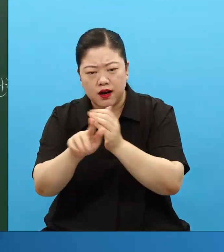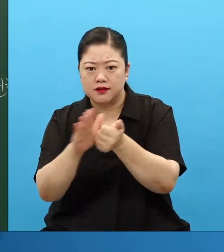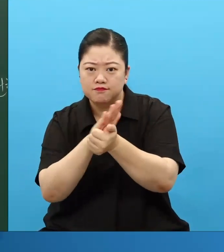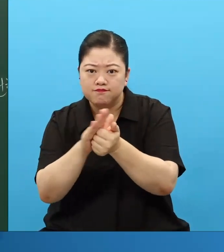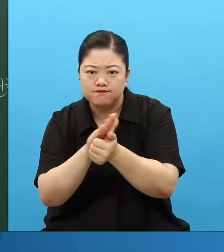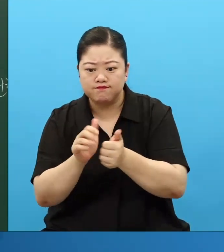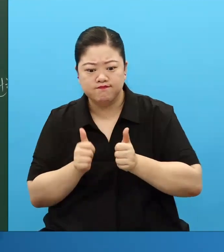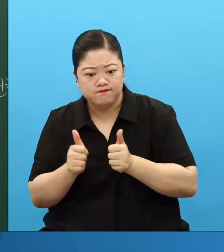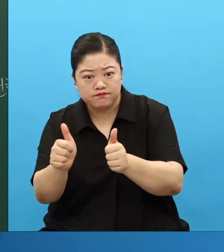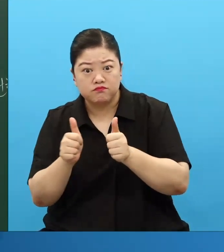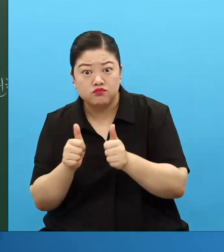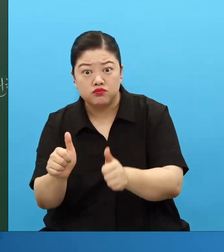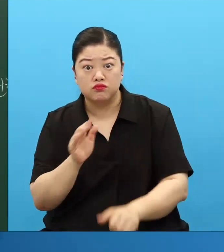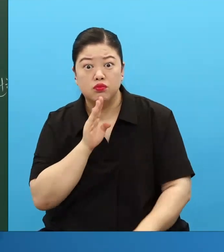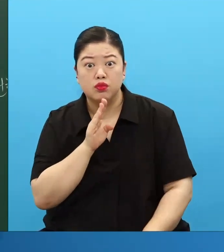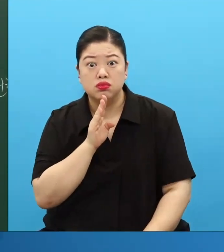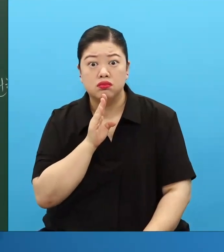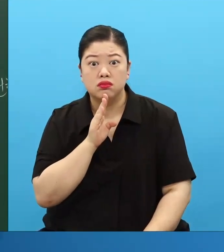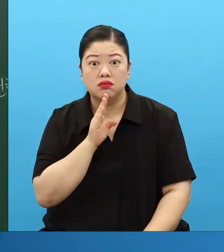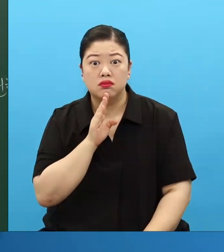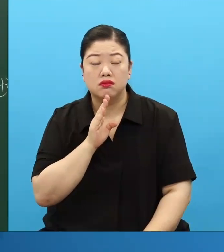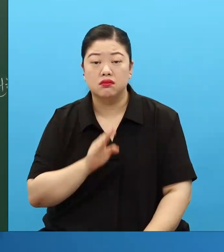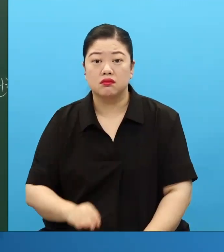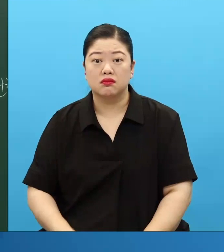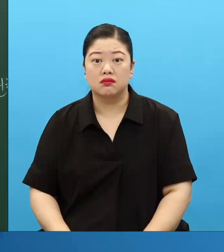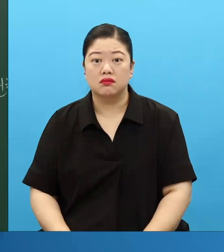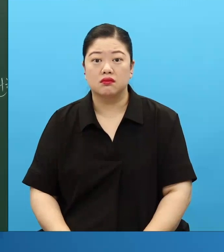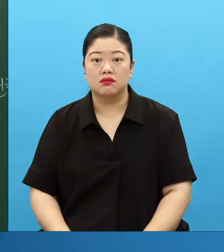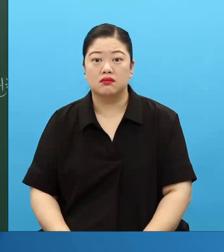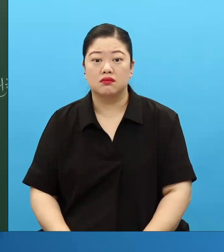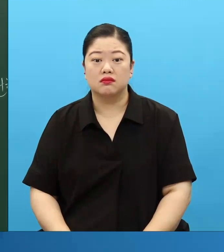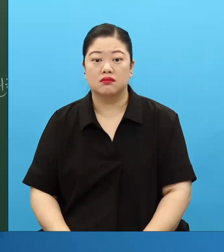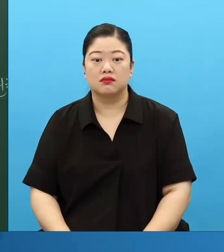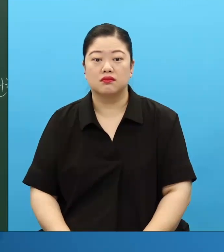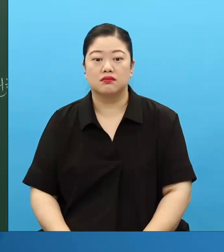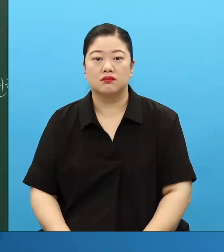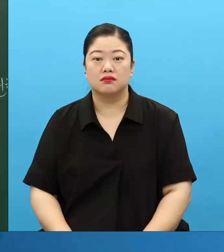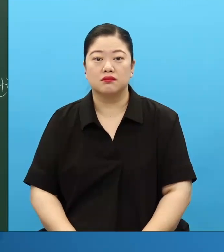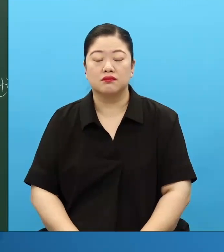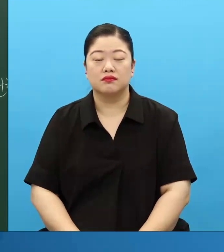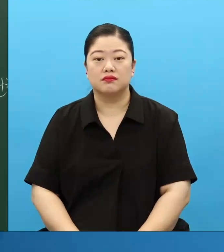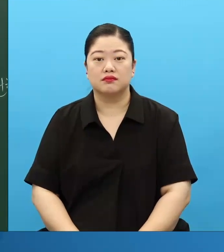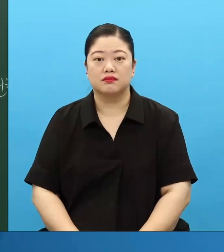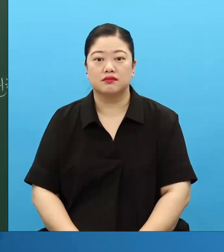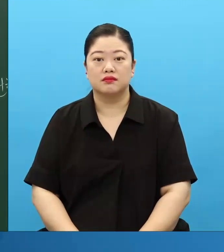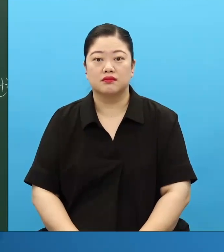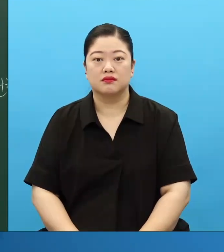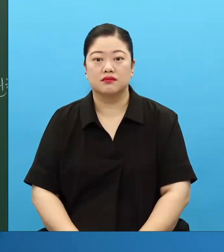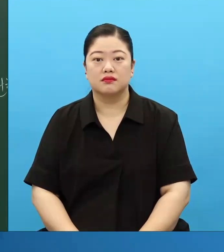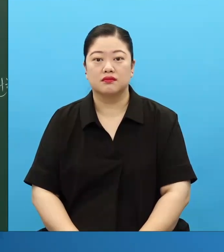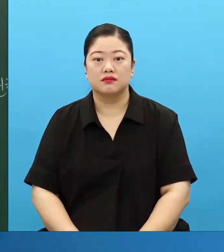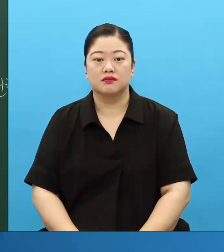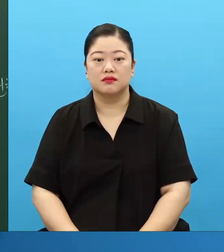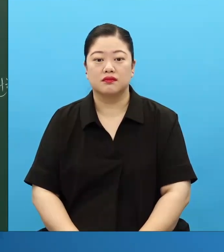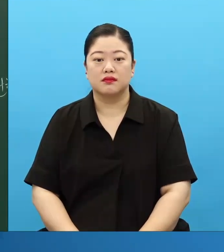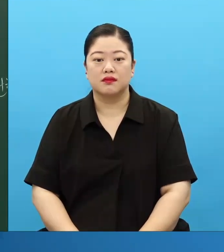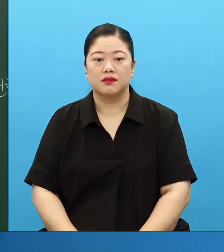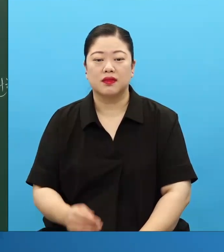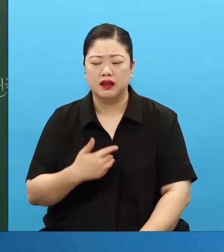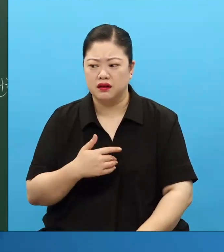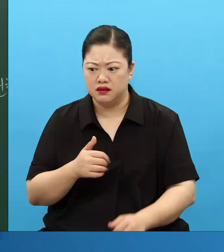Think accurately. 아무것도 없는데. But I've got nothing. 저 같은 경우는 그랬어요. That's how it was in my 아무것도 case. 없는데 I had 어떡합니까? nothing. 거짓말 What 할 should 수가 I do? 없잖아요. I